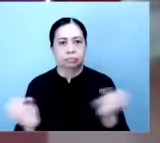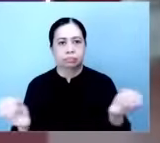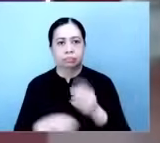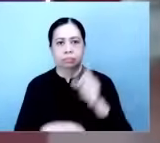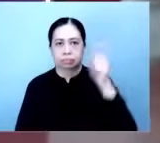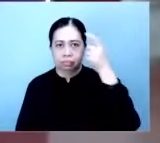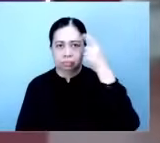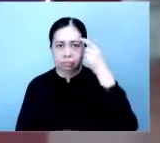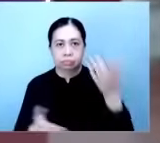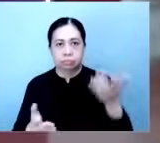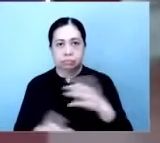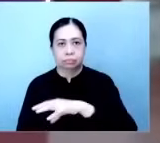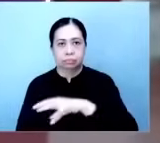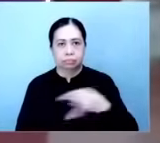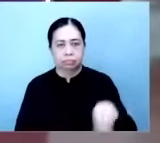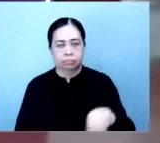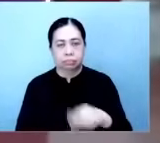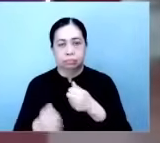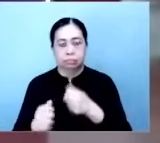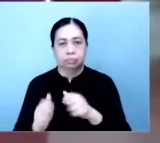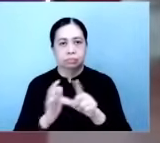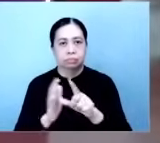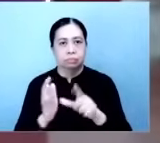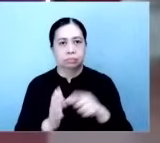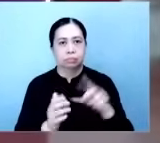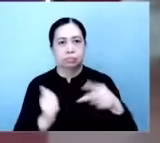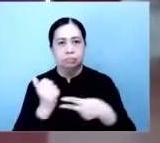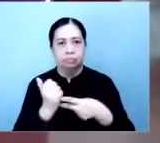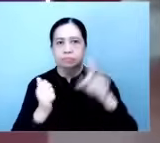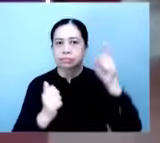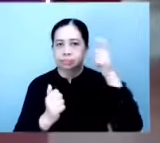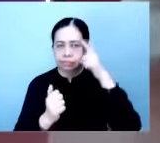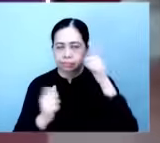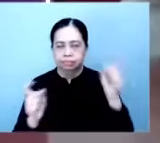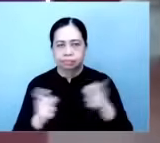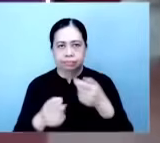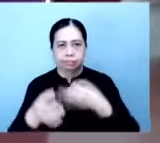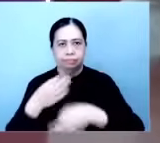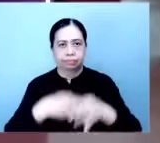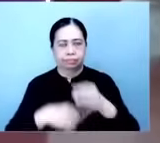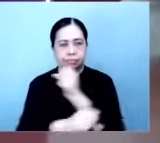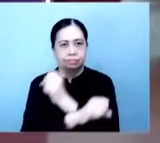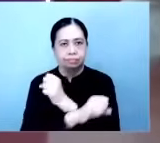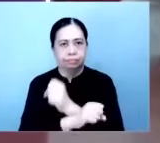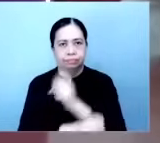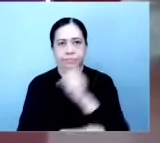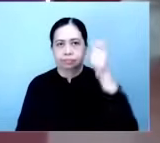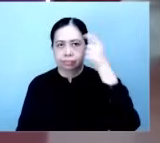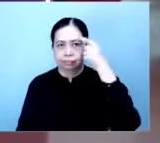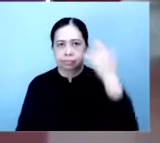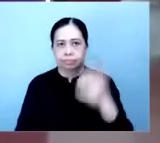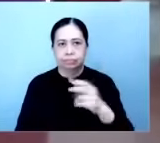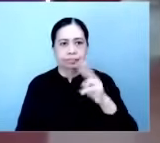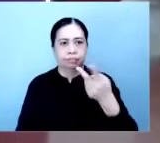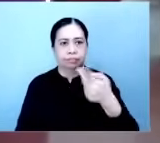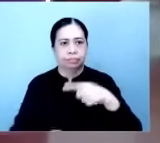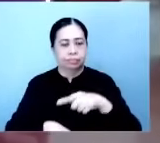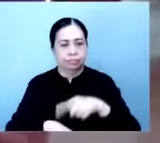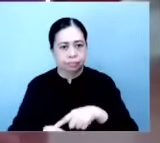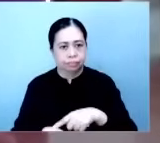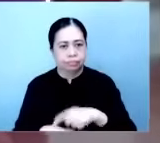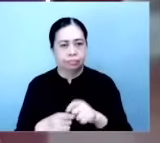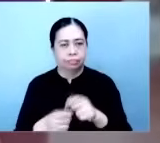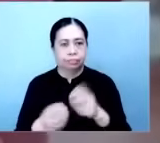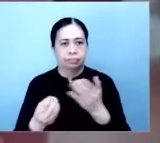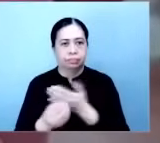Cagayan. Alinsunod sa batas ang Vice Governor ang automatic na tatayong gobernador. Ito na ang ikalawang beses na dinisqualify